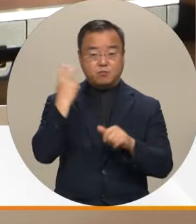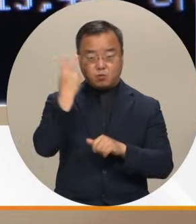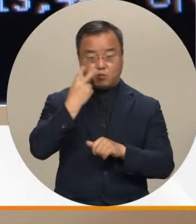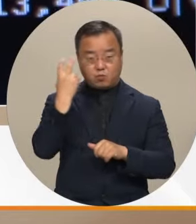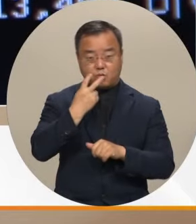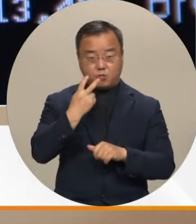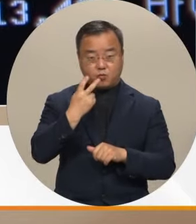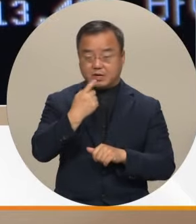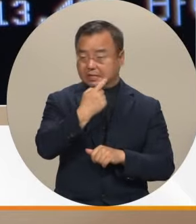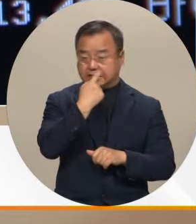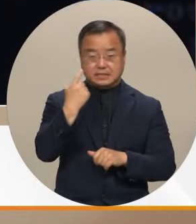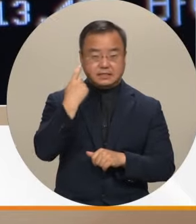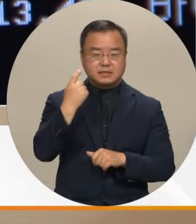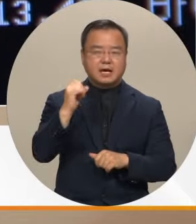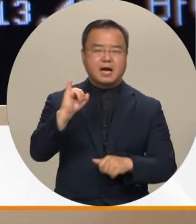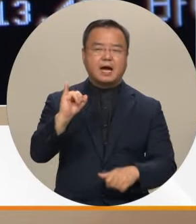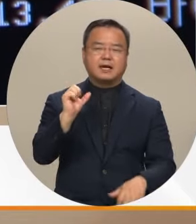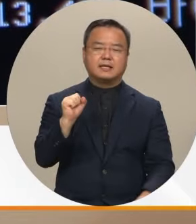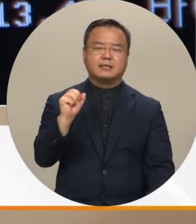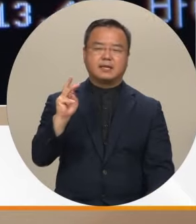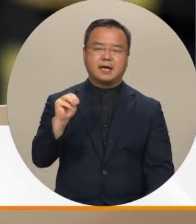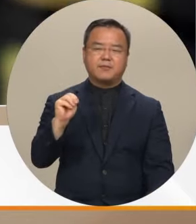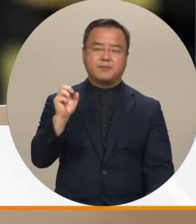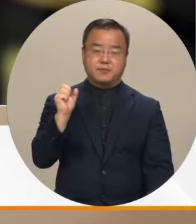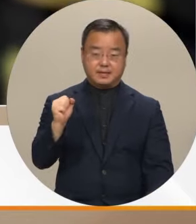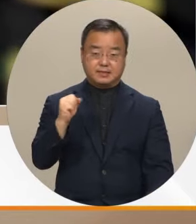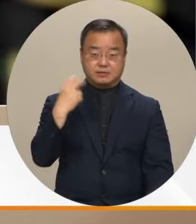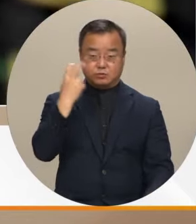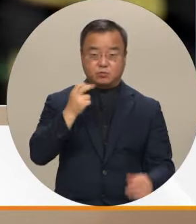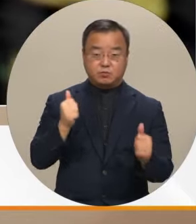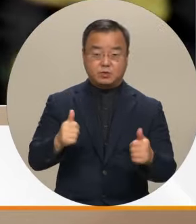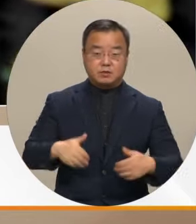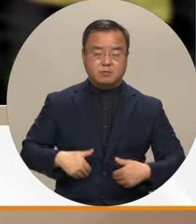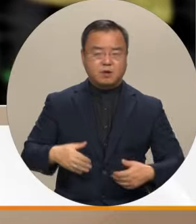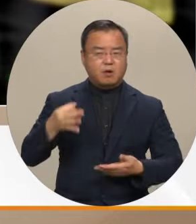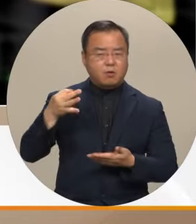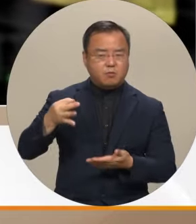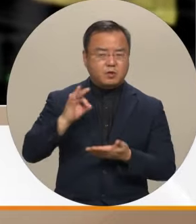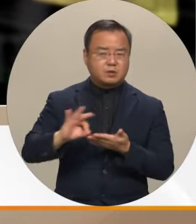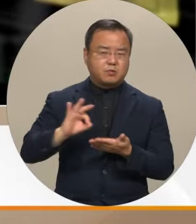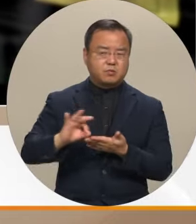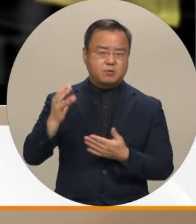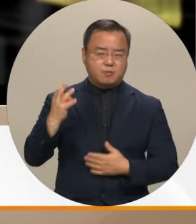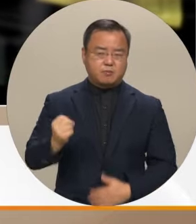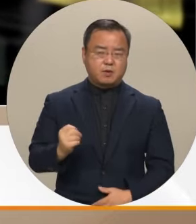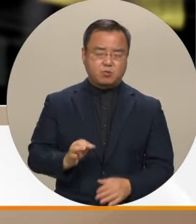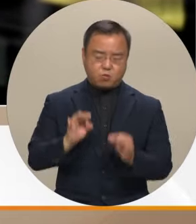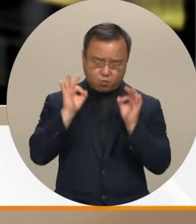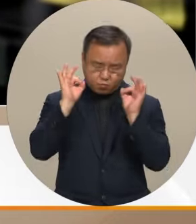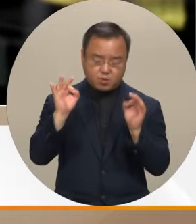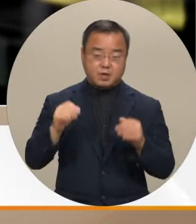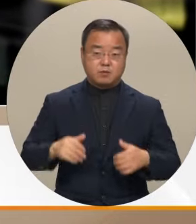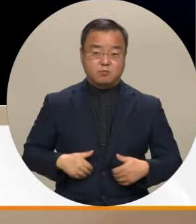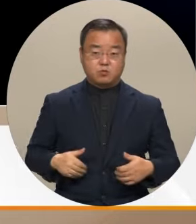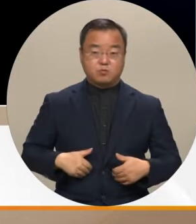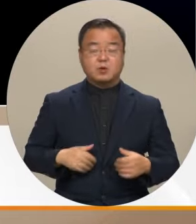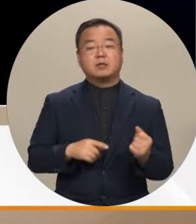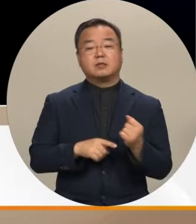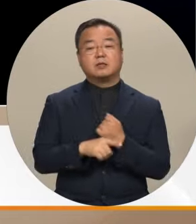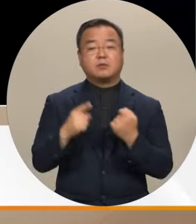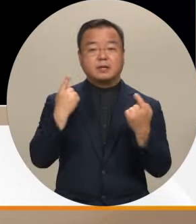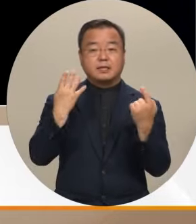인증이라는게 있습니다 isms고 하는데 그거를 꼭 받아야 돼요 근데 이게 비용도 많이 들고 어 노력이 많이 들기 때문에 당시 이제 대학들로